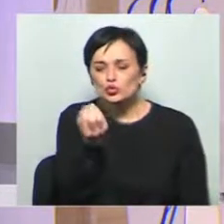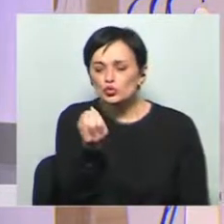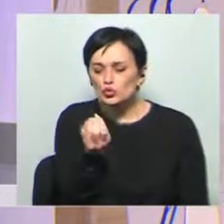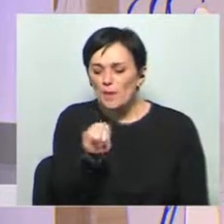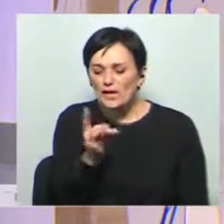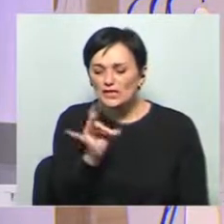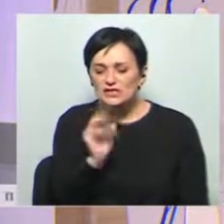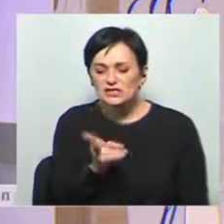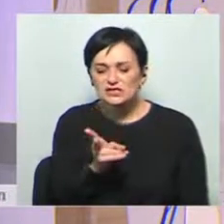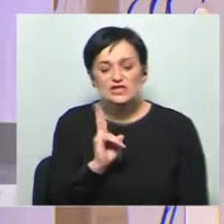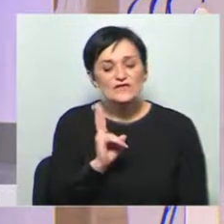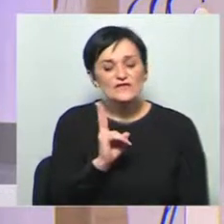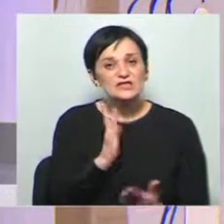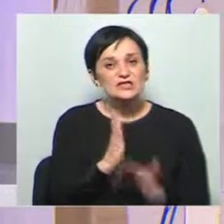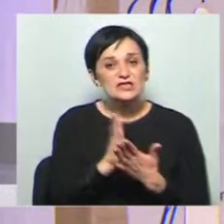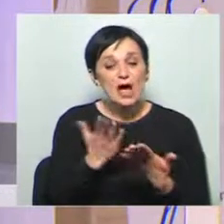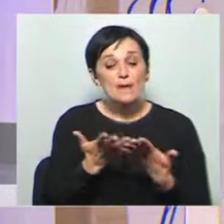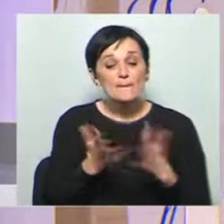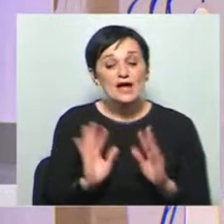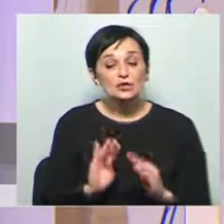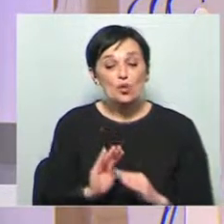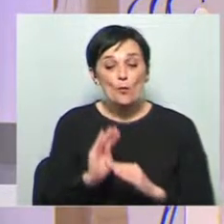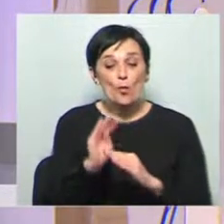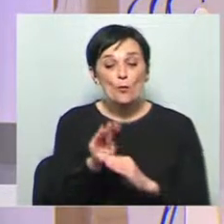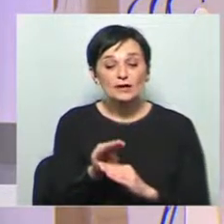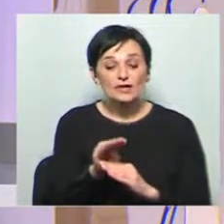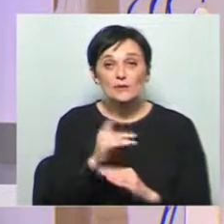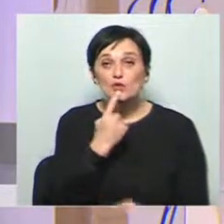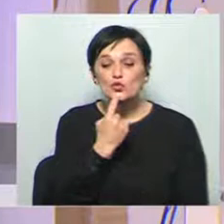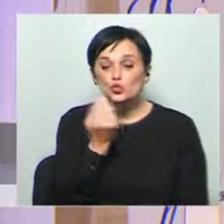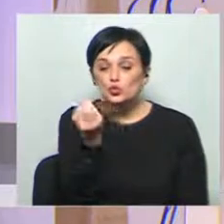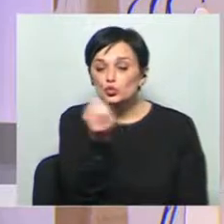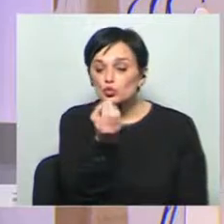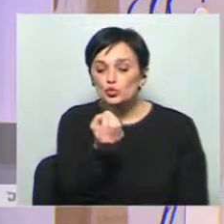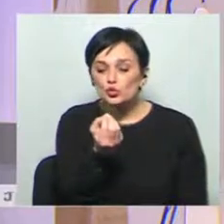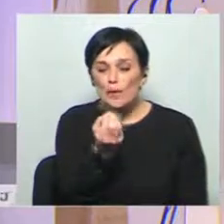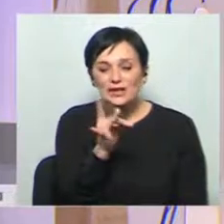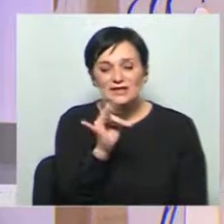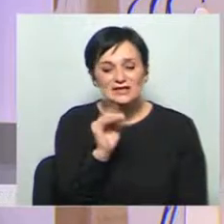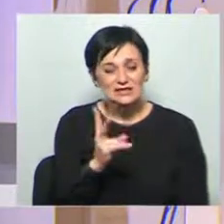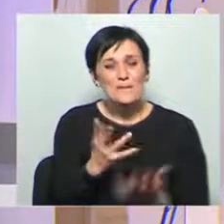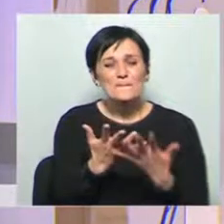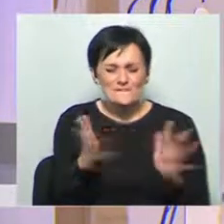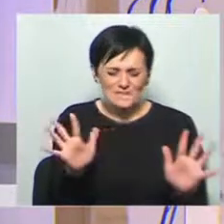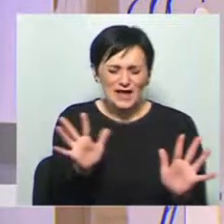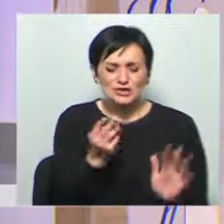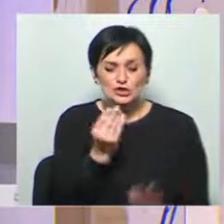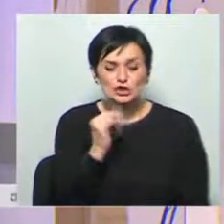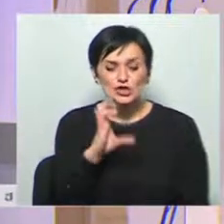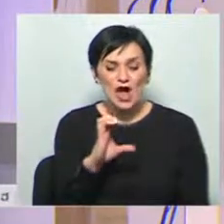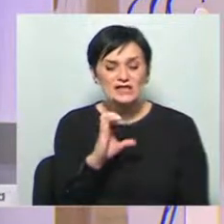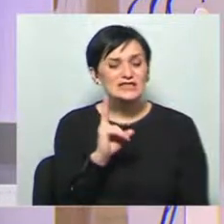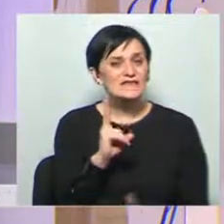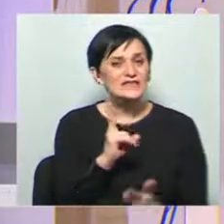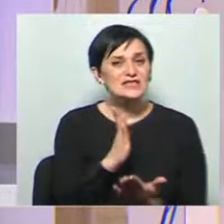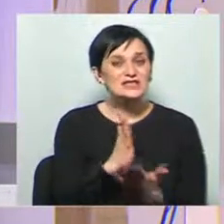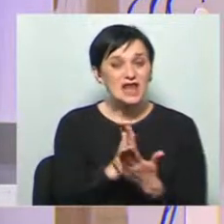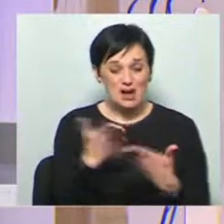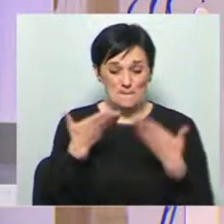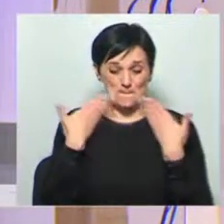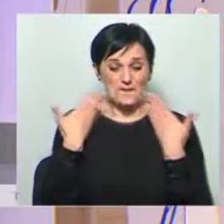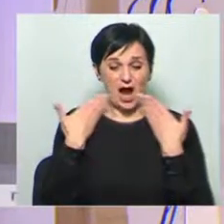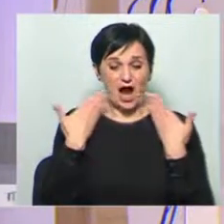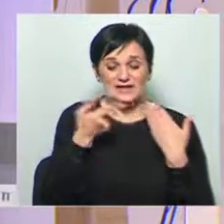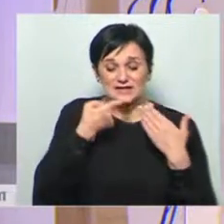ვის აქვს უფრო მეტად მომატებული თრომბოზის რისკი, ანუ ვის აქვს მეტი შანსი, მოდით ცოტა უფრო